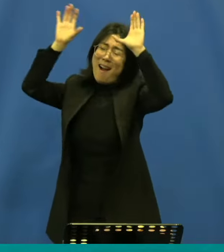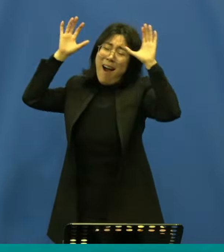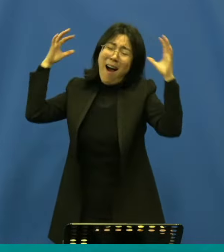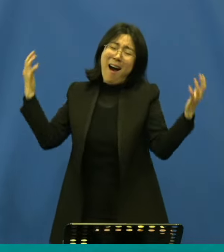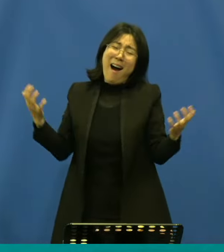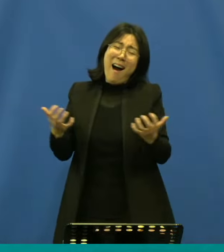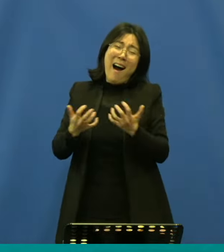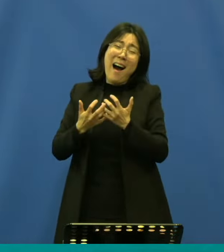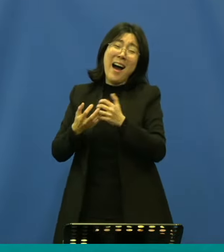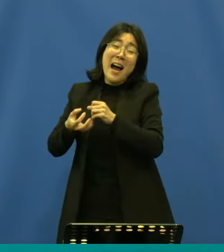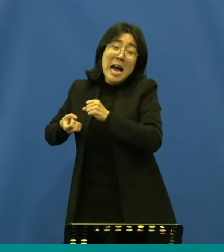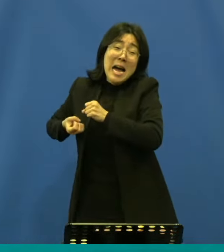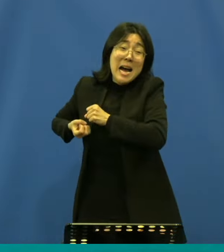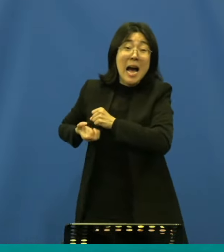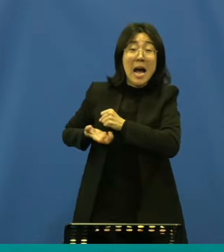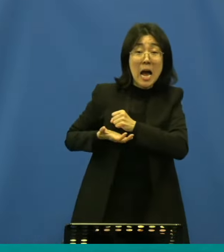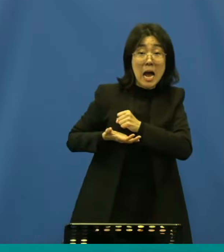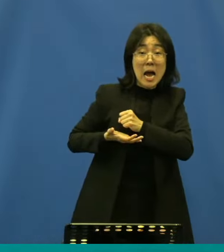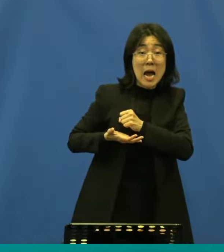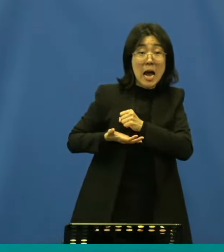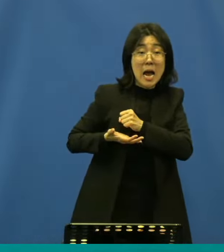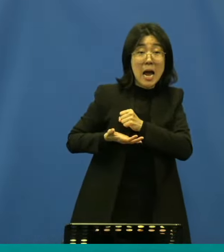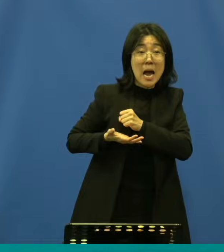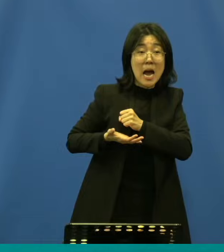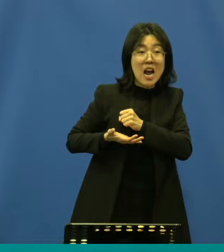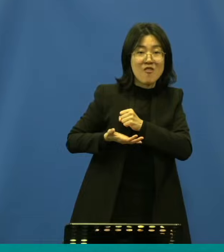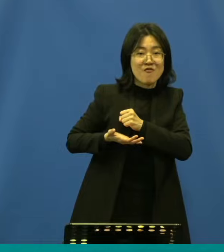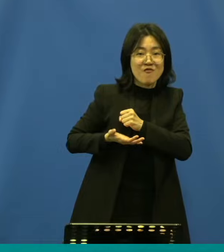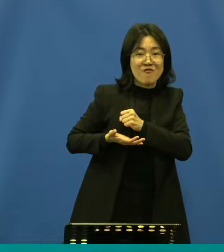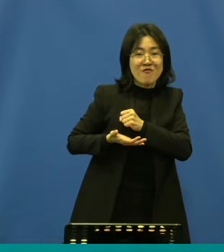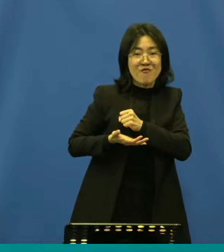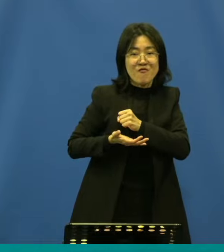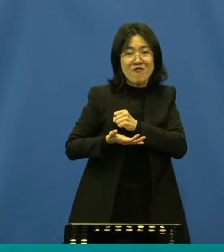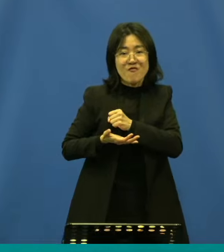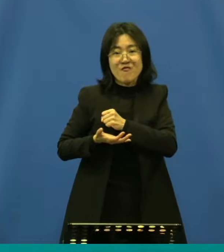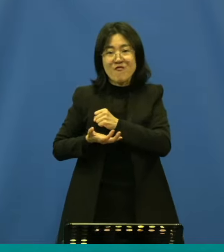나 말고 다른 사람이 복을 받는 것은 왠지 마음이 거북해.